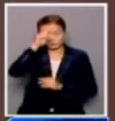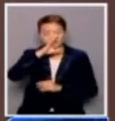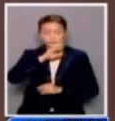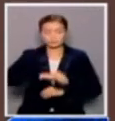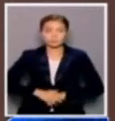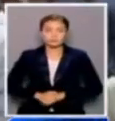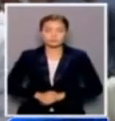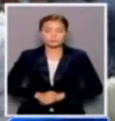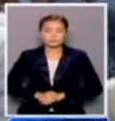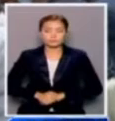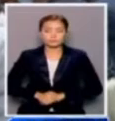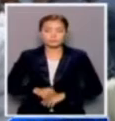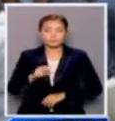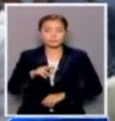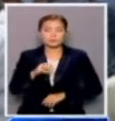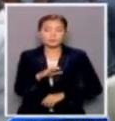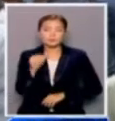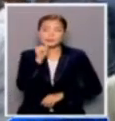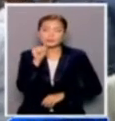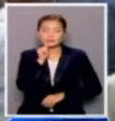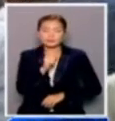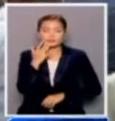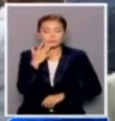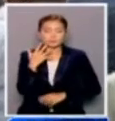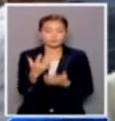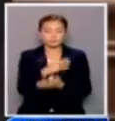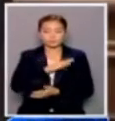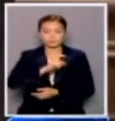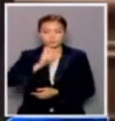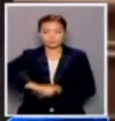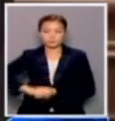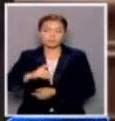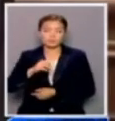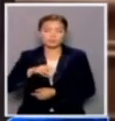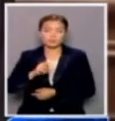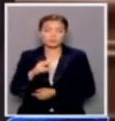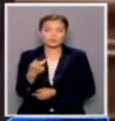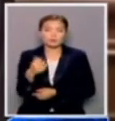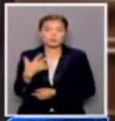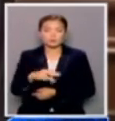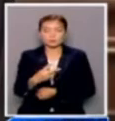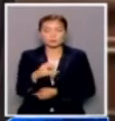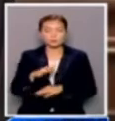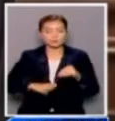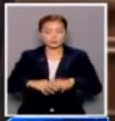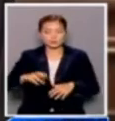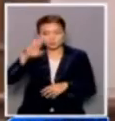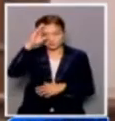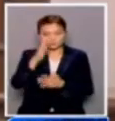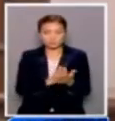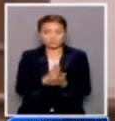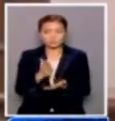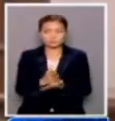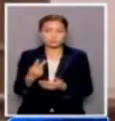деп ойлаймын. Алмас секілді бағын сынап асығы алшысынан түскендердің бірі Рафиғат Тәжеденова. 53 жастағы маманың мемлекеттік